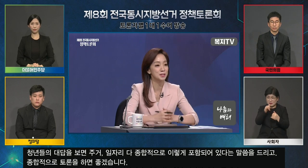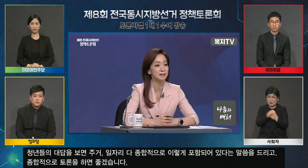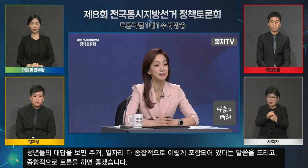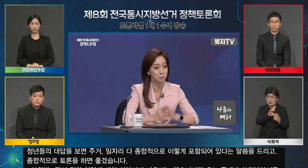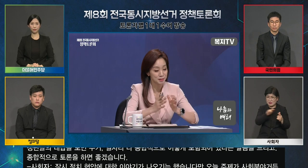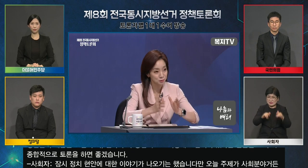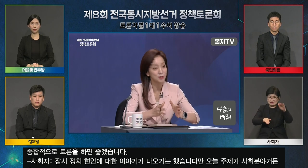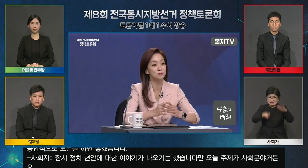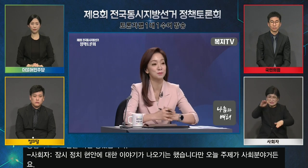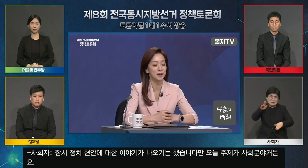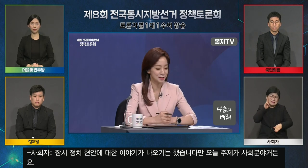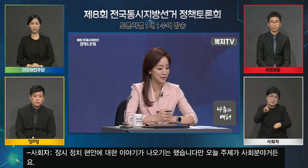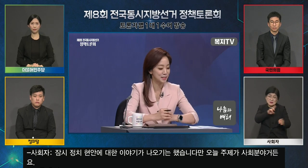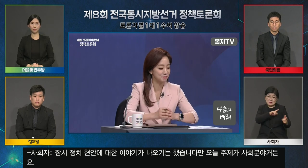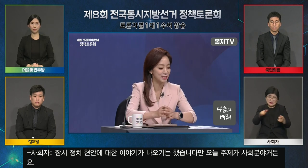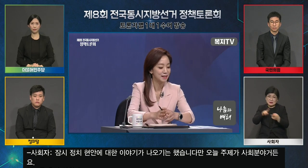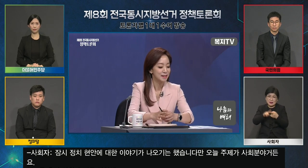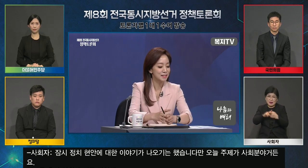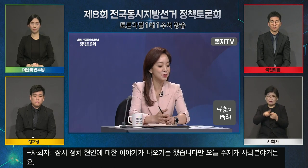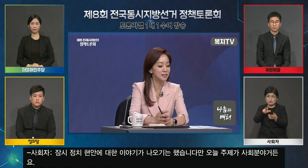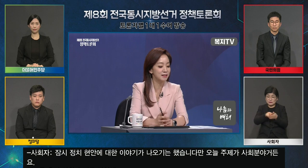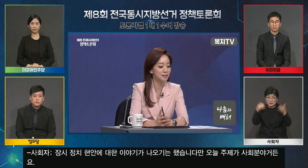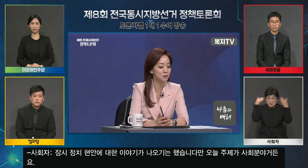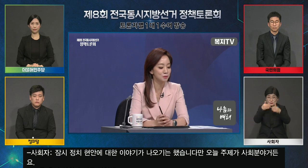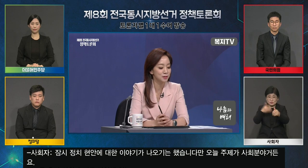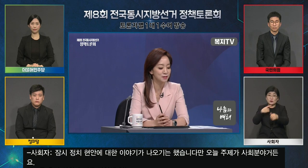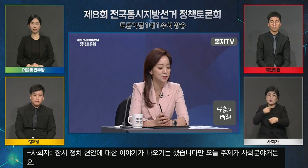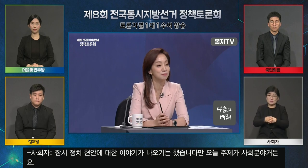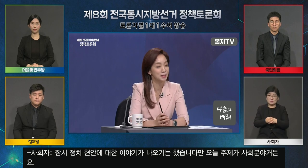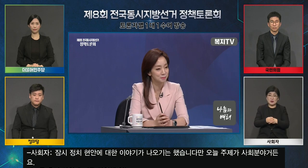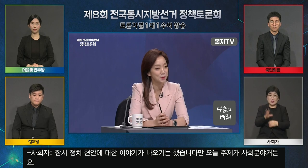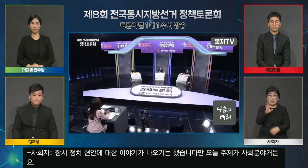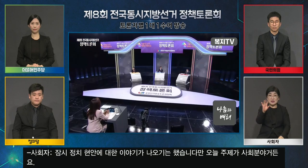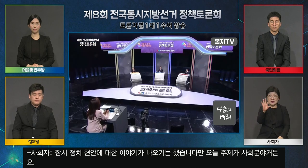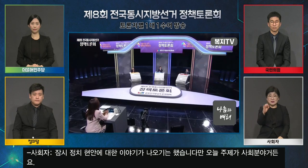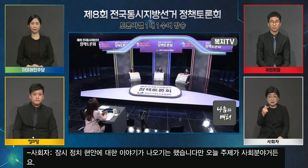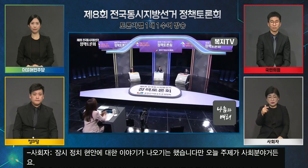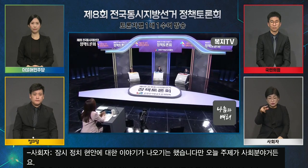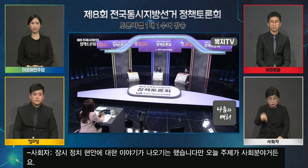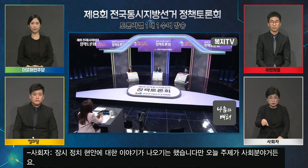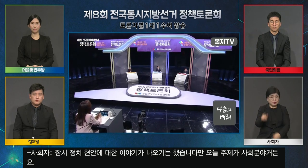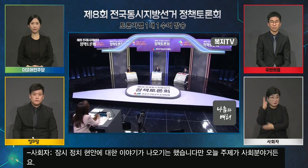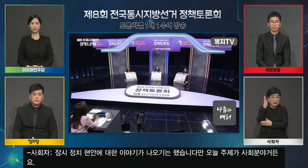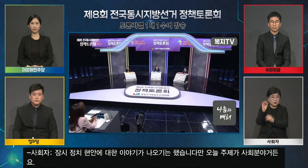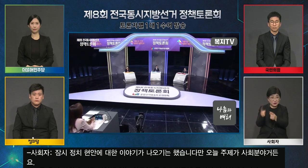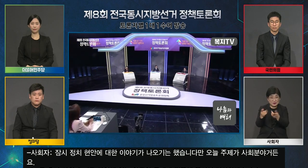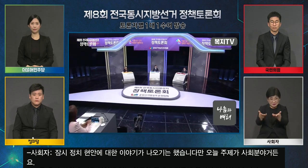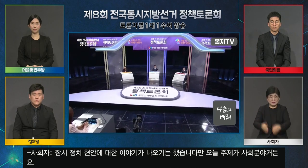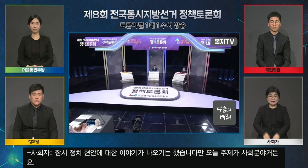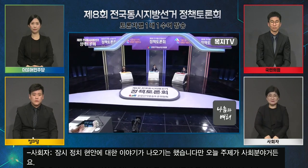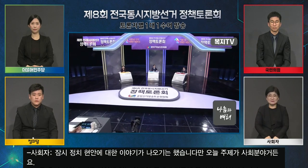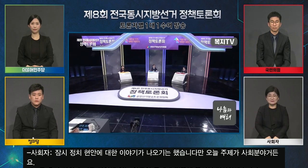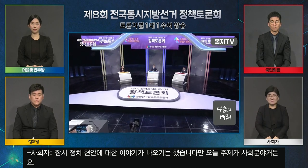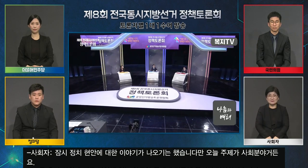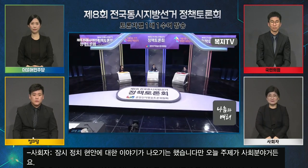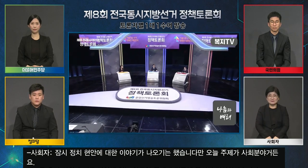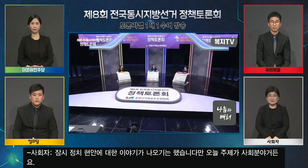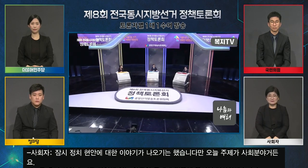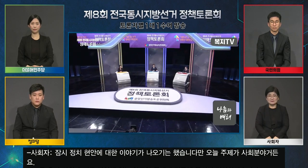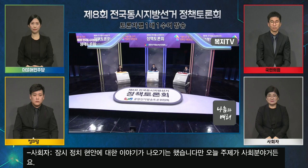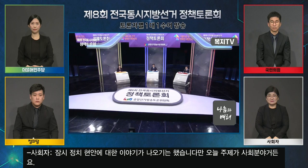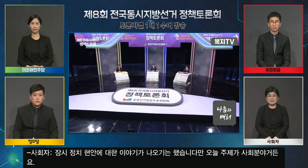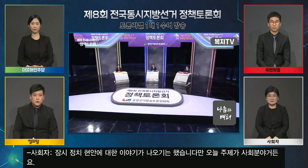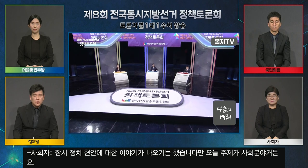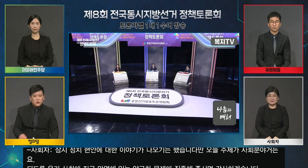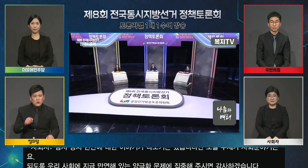양극화 문제를 좀 집중해 주시면 감사하겠습니다. 정의당 이윤주 원내수석부대표 발언 기회 드립니다. 정치의 본령이